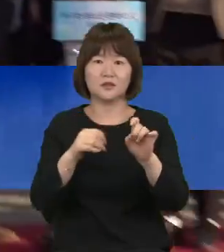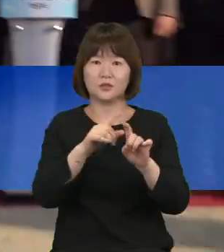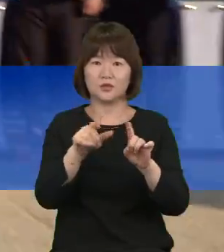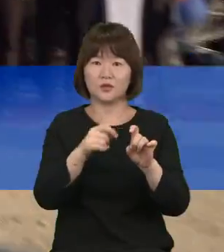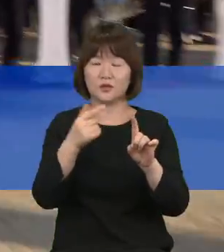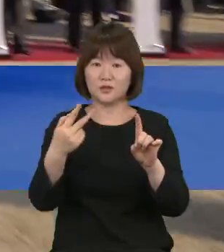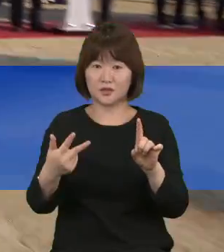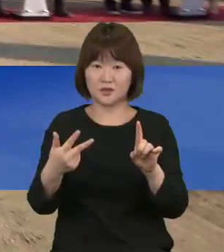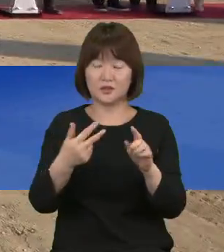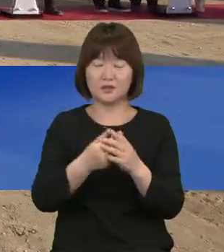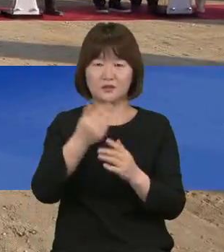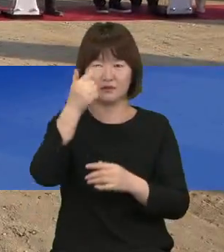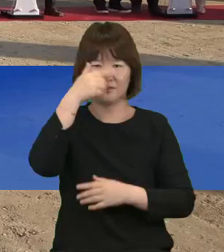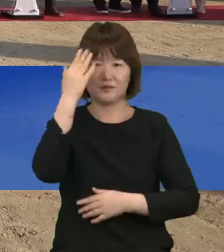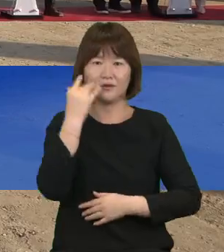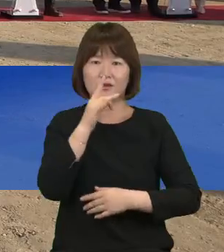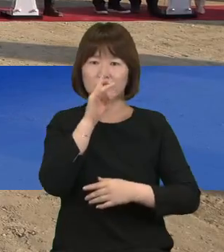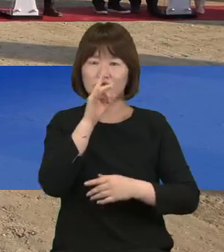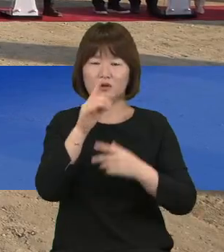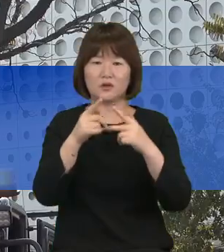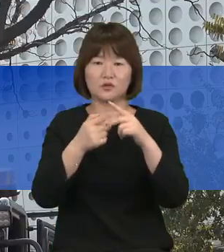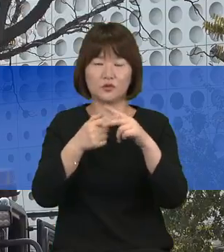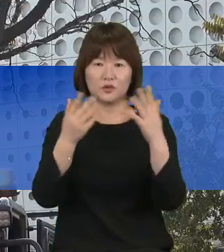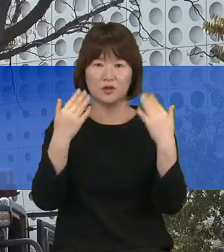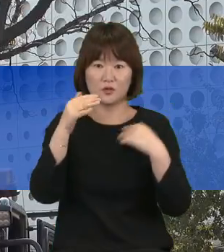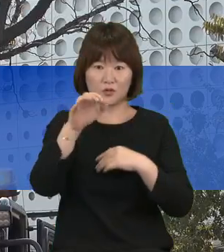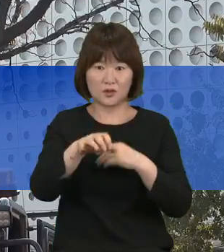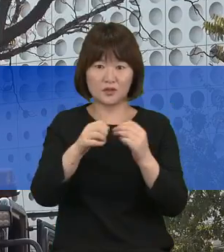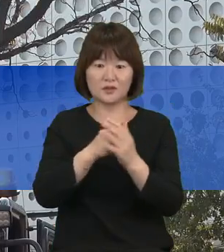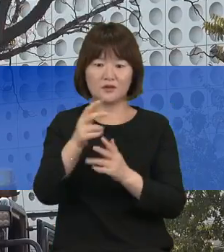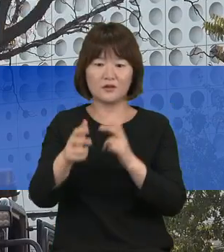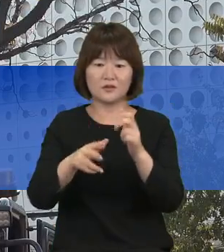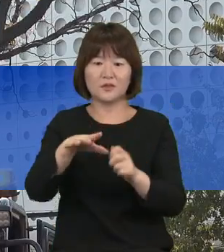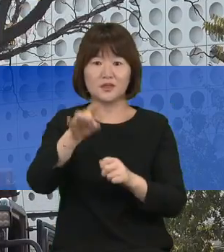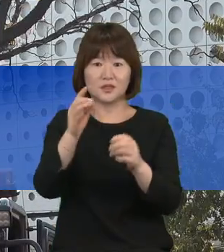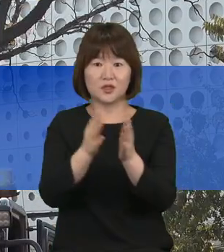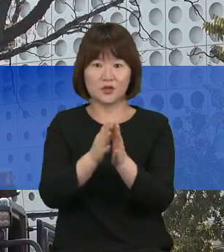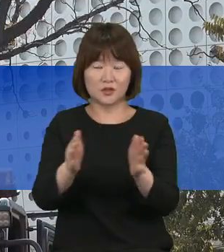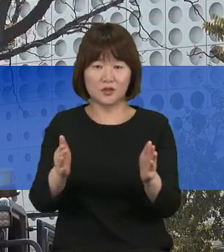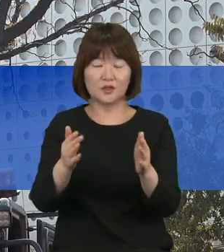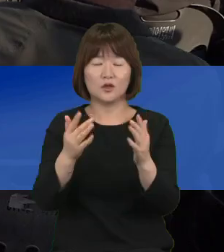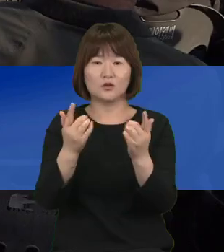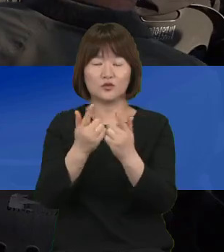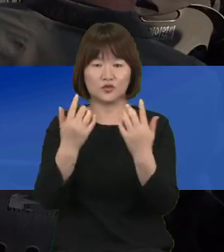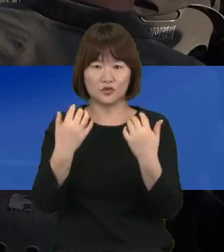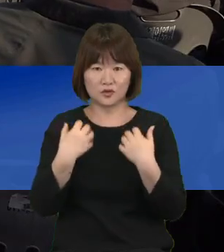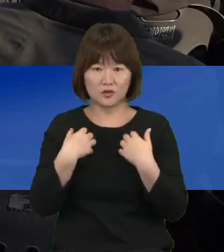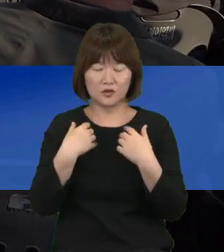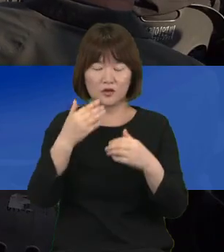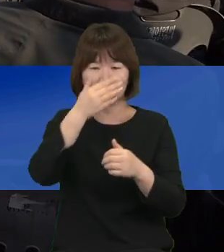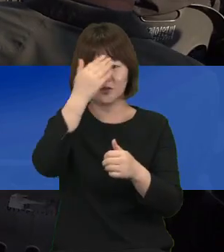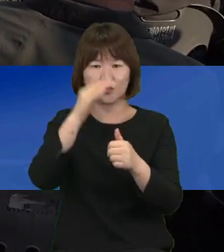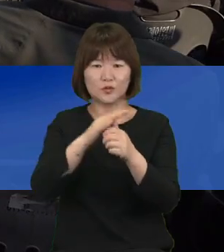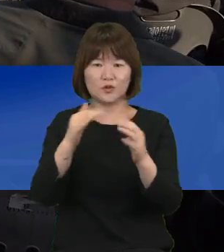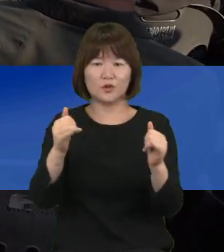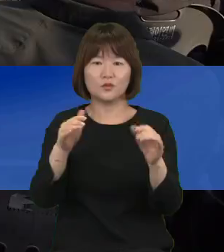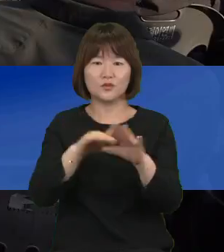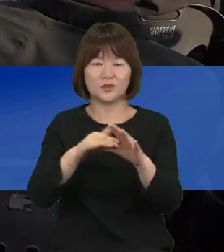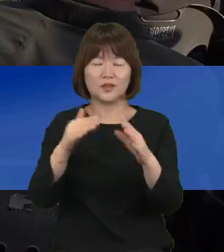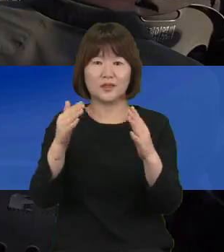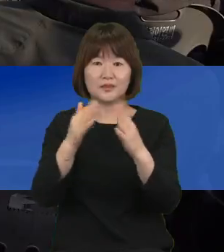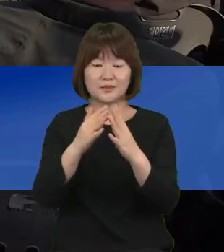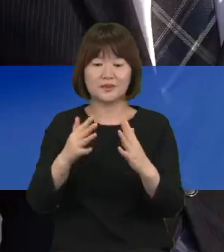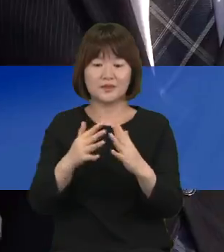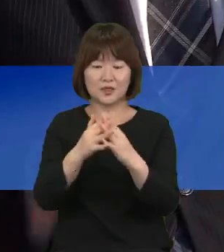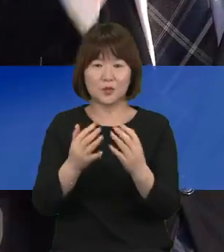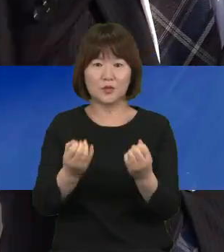포항시는 지난 7일 구중앙초등학교에서 도시재생 뉴딜 사업의 첫 출발인 북구청 및 청소년 문화의 집 착공식을